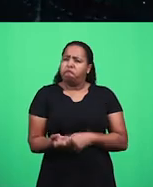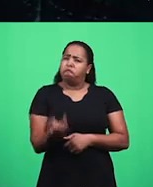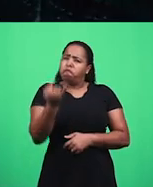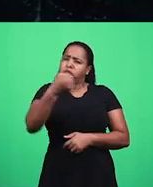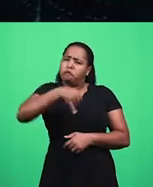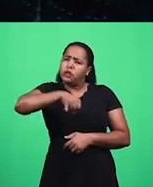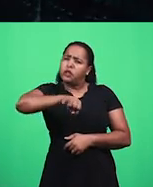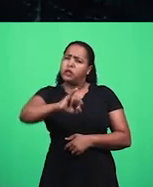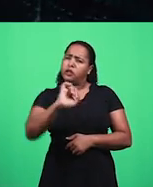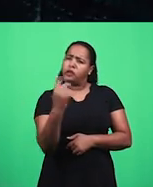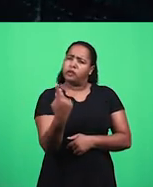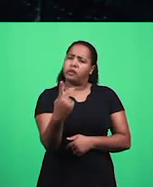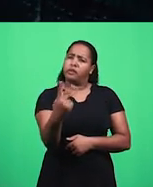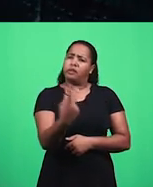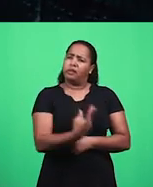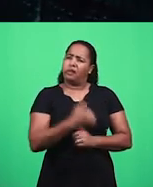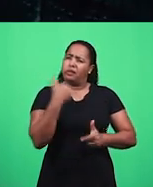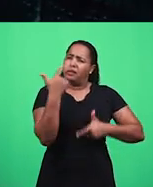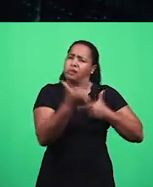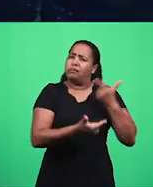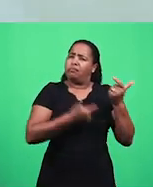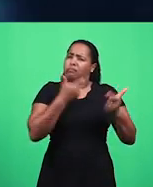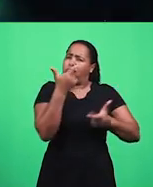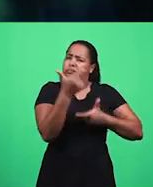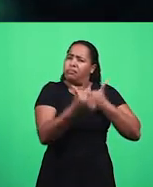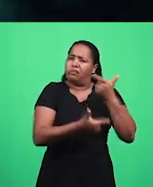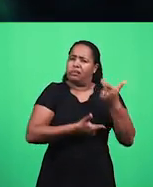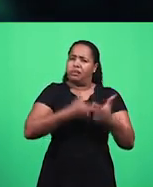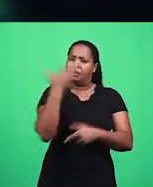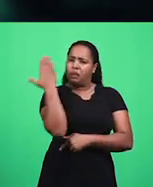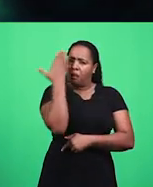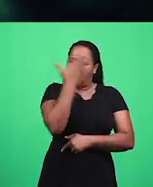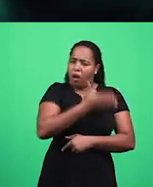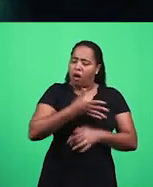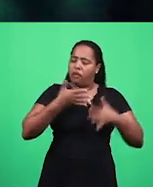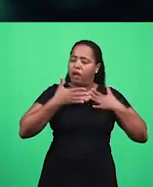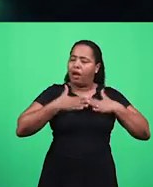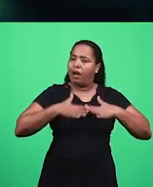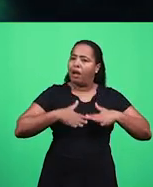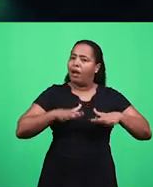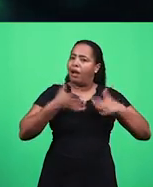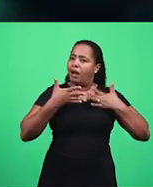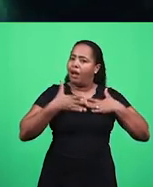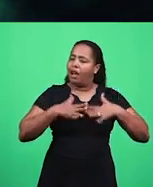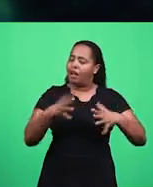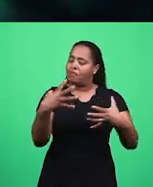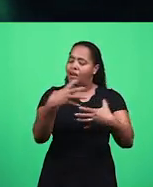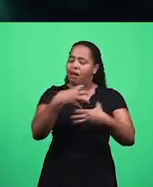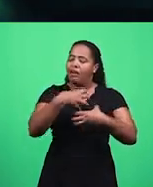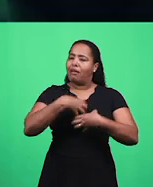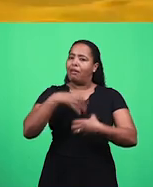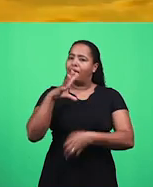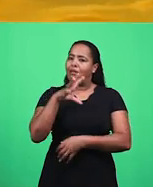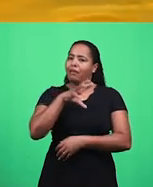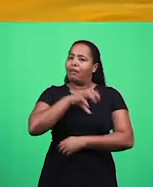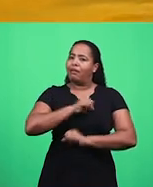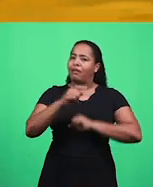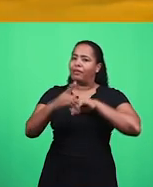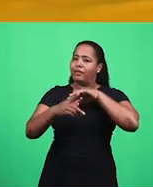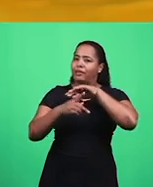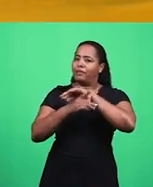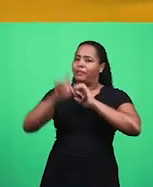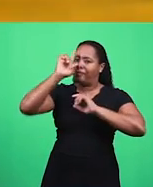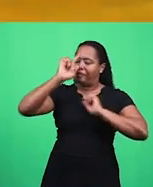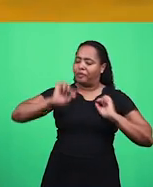Я не смотрю на обстоятельства, нет. Я смотрю только на его великую любовь. И я